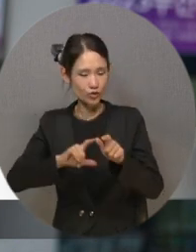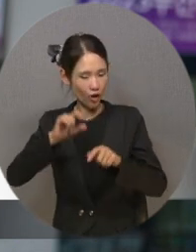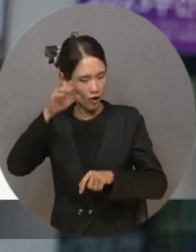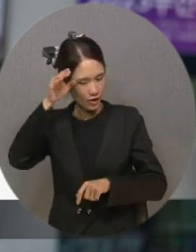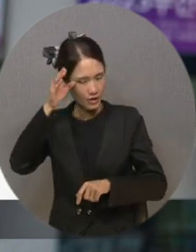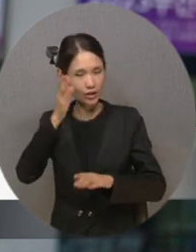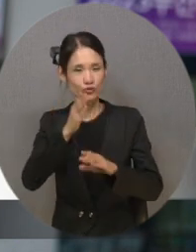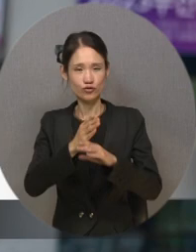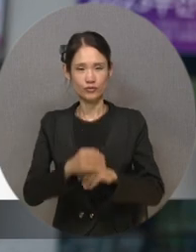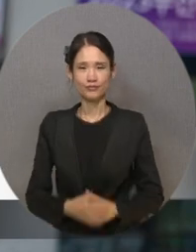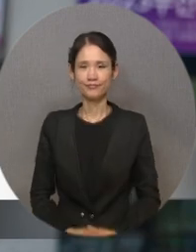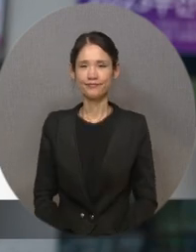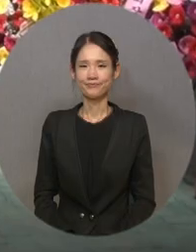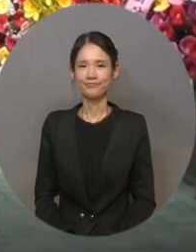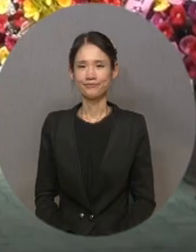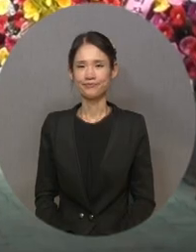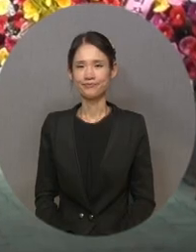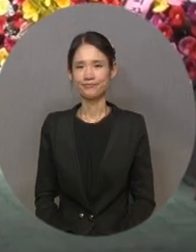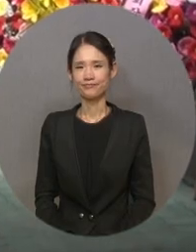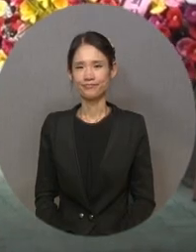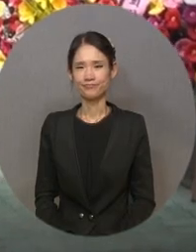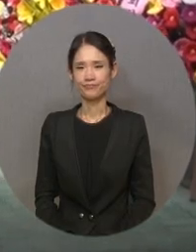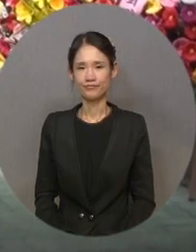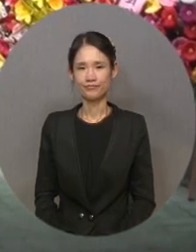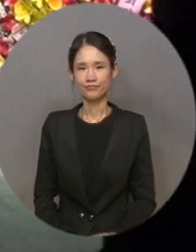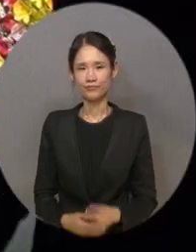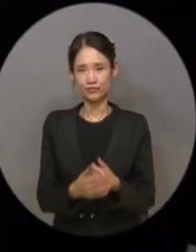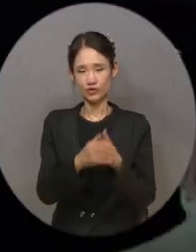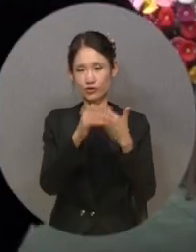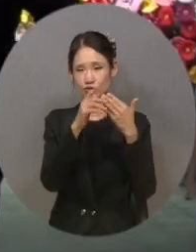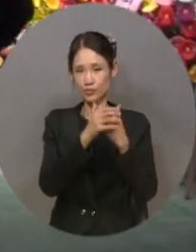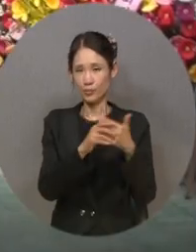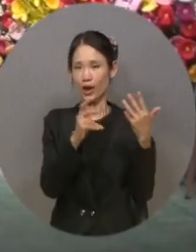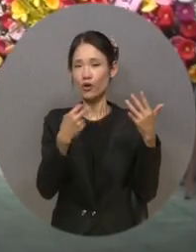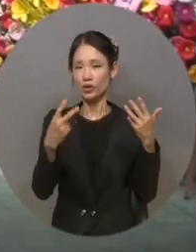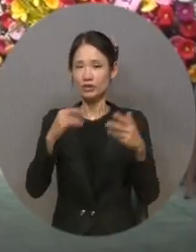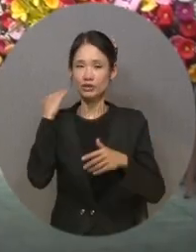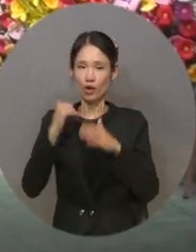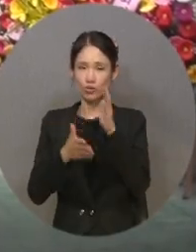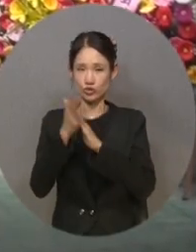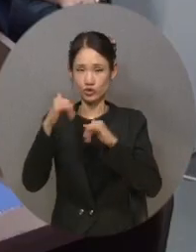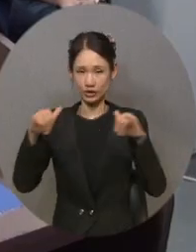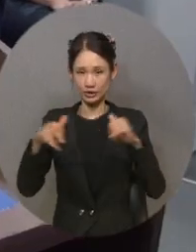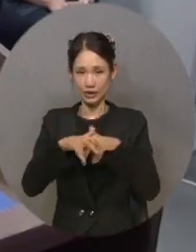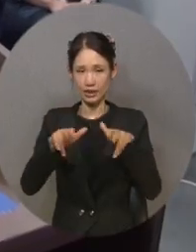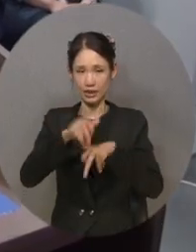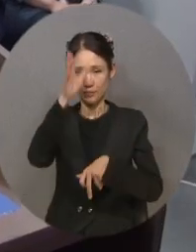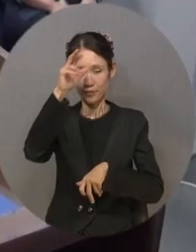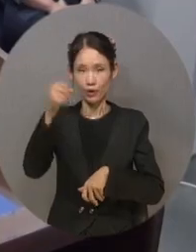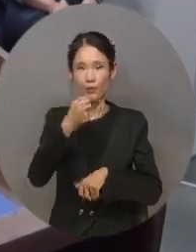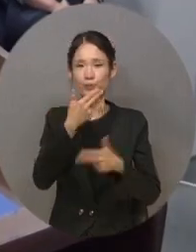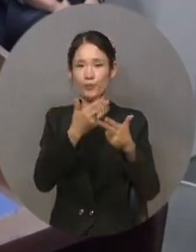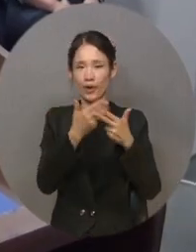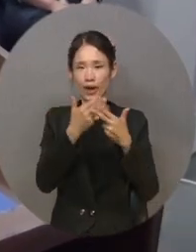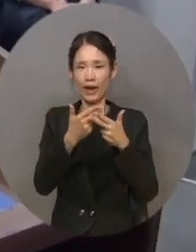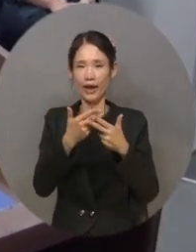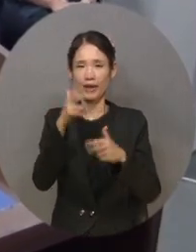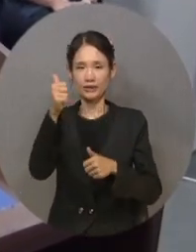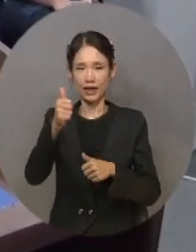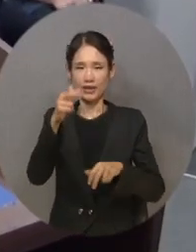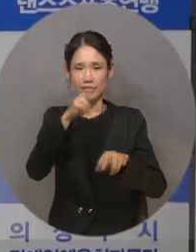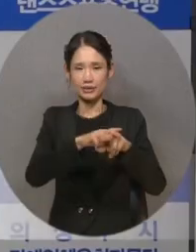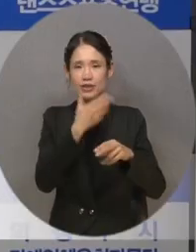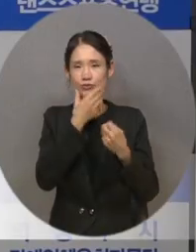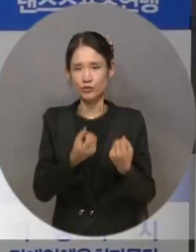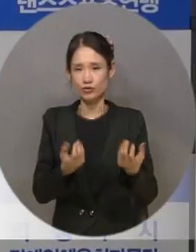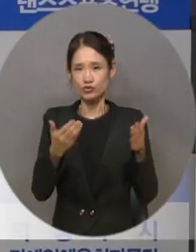정은성 기자입니다 지난 2일 의정부시 장애인체육회 배드민턴협회 회장 이임 취임식이